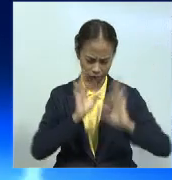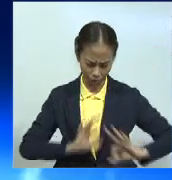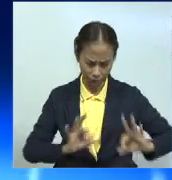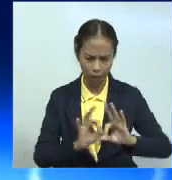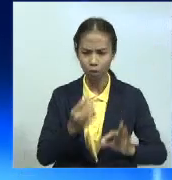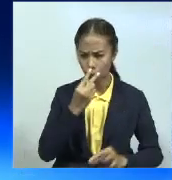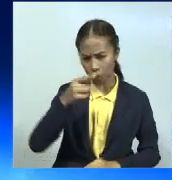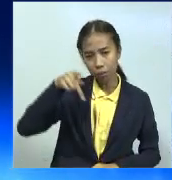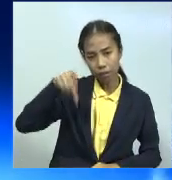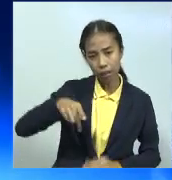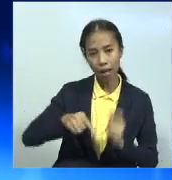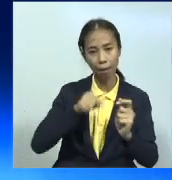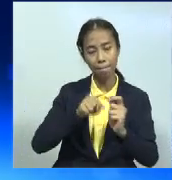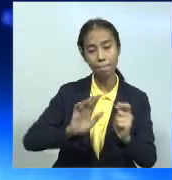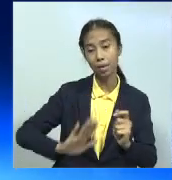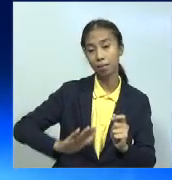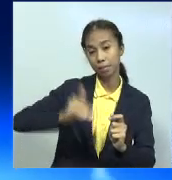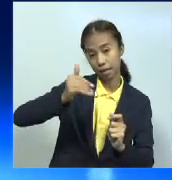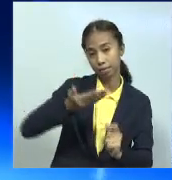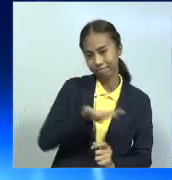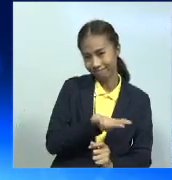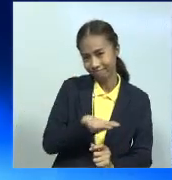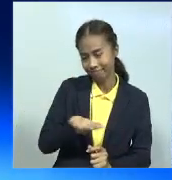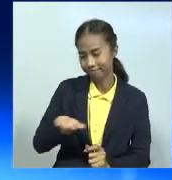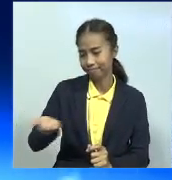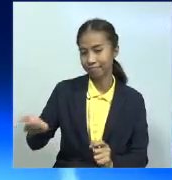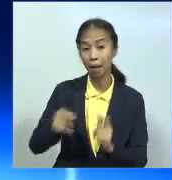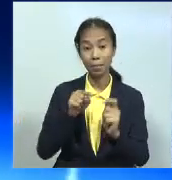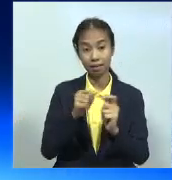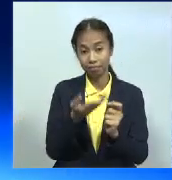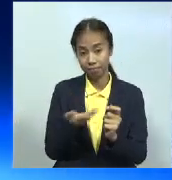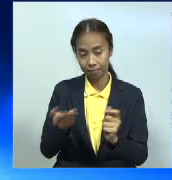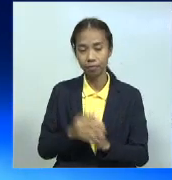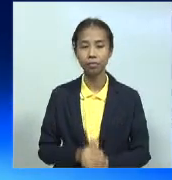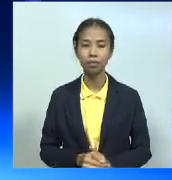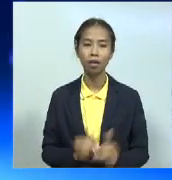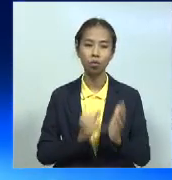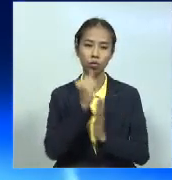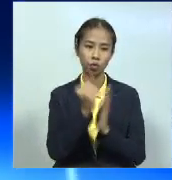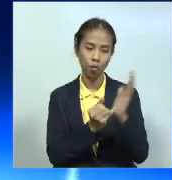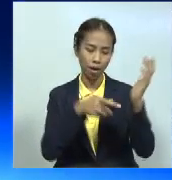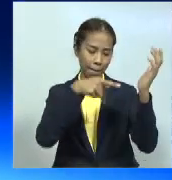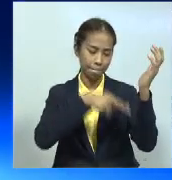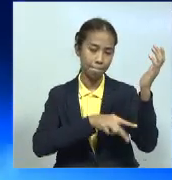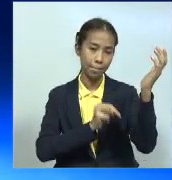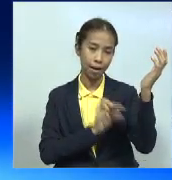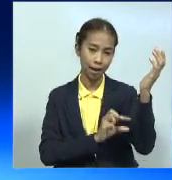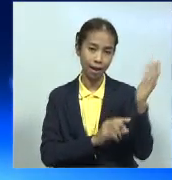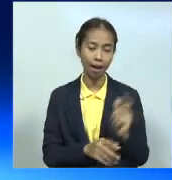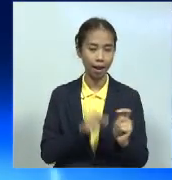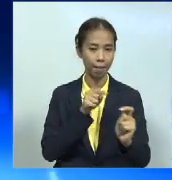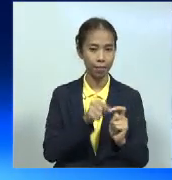ศษในพื้นที่อำเภอเมืองกระบุรีและอุ่นและกระเปอร์ส่วนจังหวัดพังงาบริเวณอำเภอตะกั่วป่